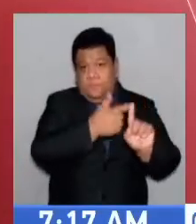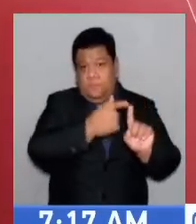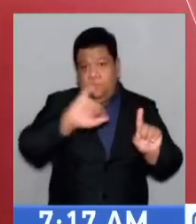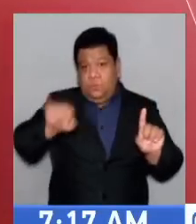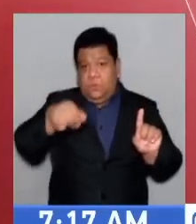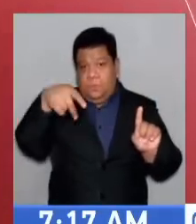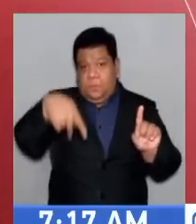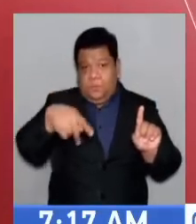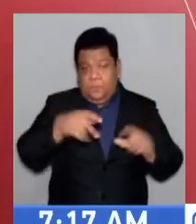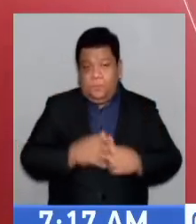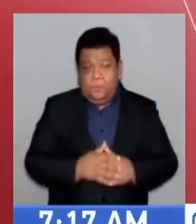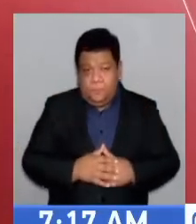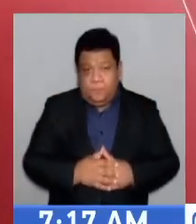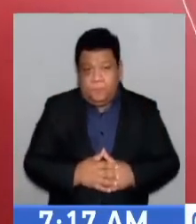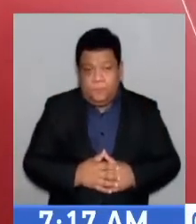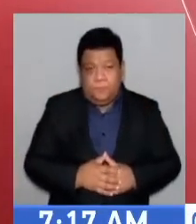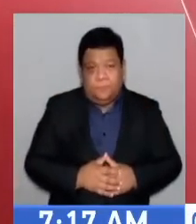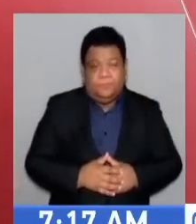morgen.